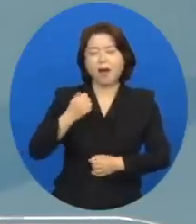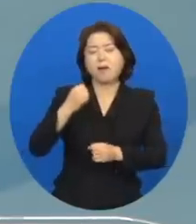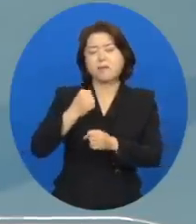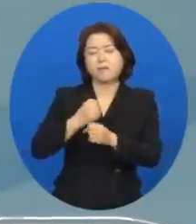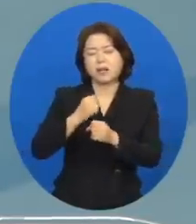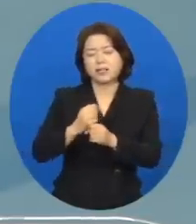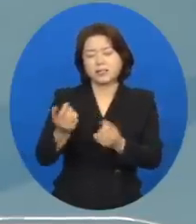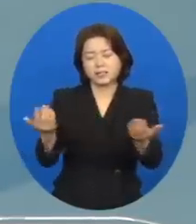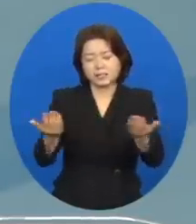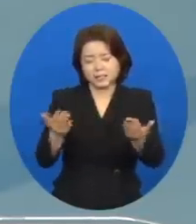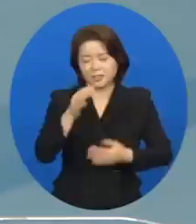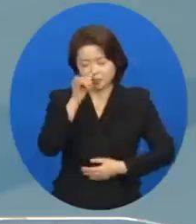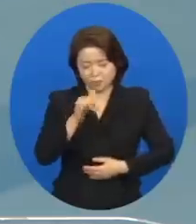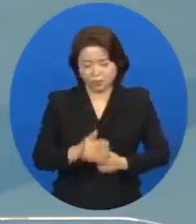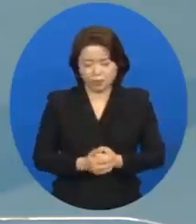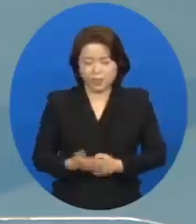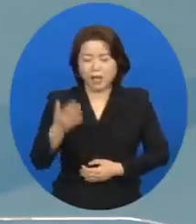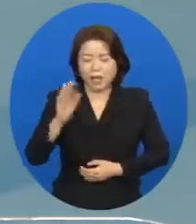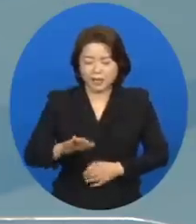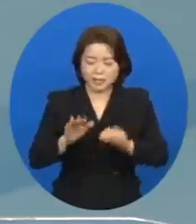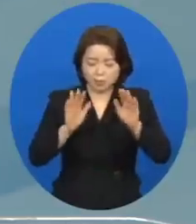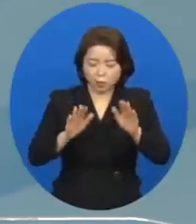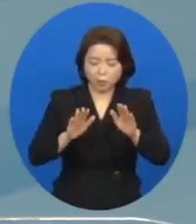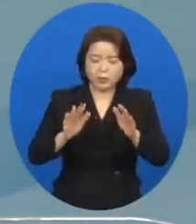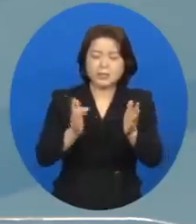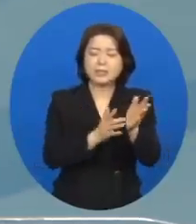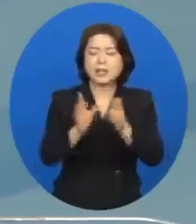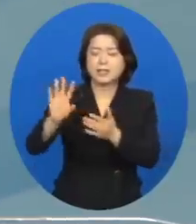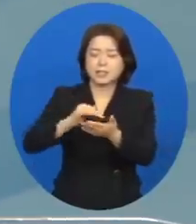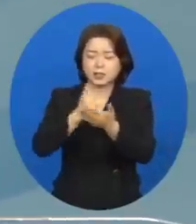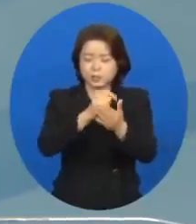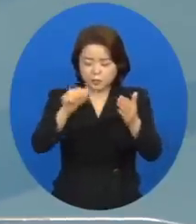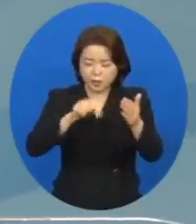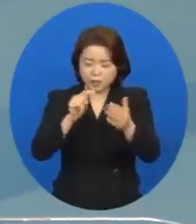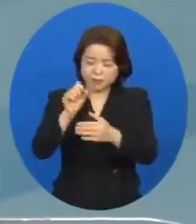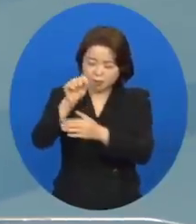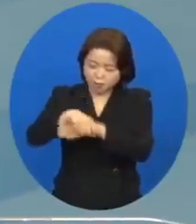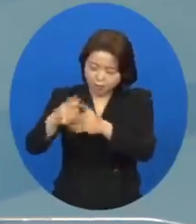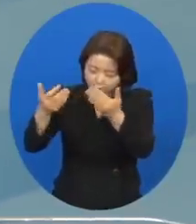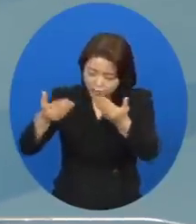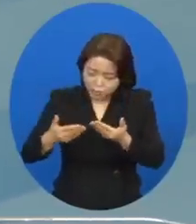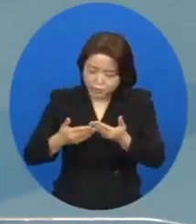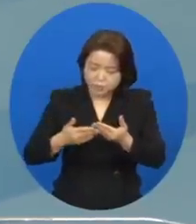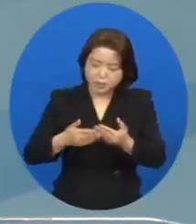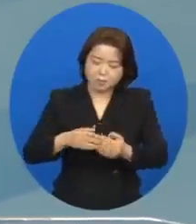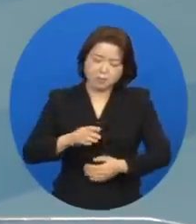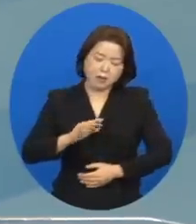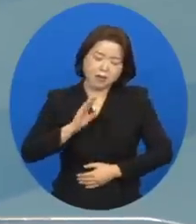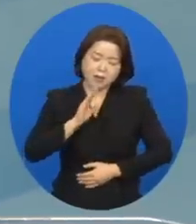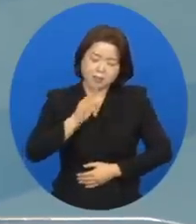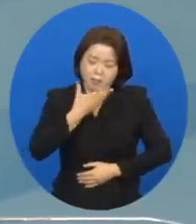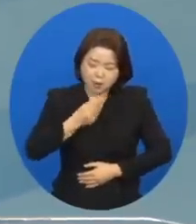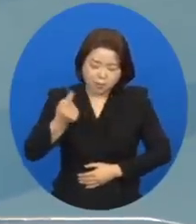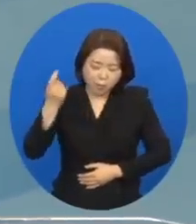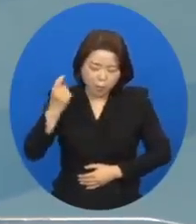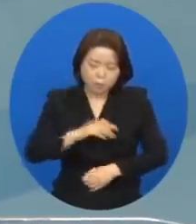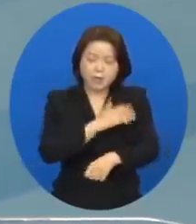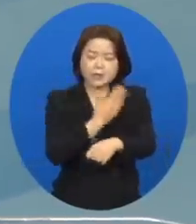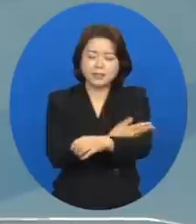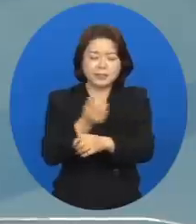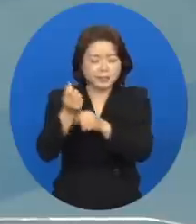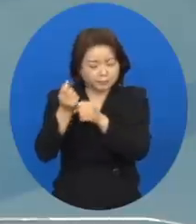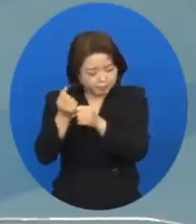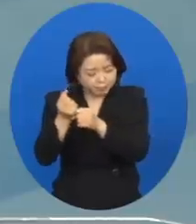그러나 오늘 예수 그리스도 안에서 허락하신 말할 수 없는 놀라운 복음의 능력을 의지하여 주님